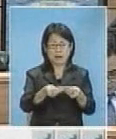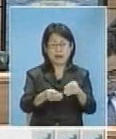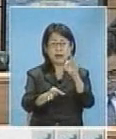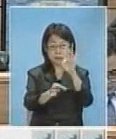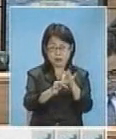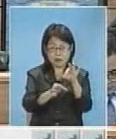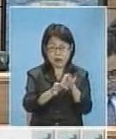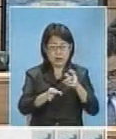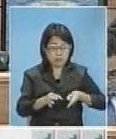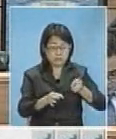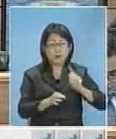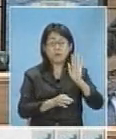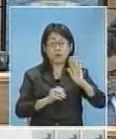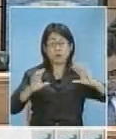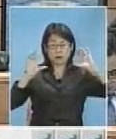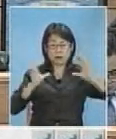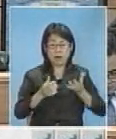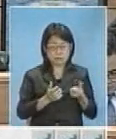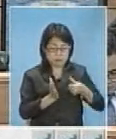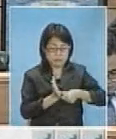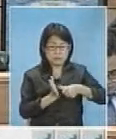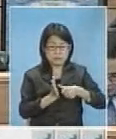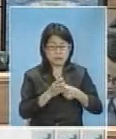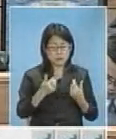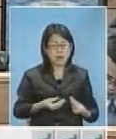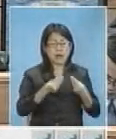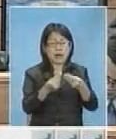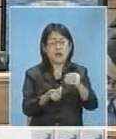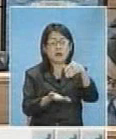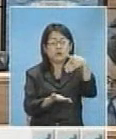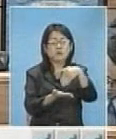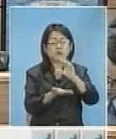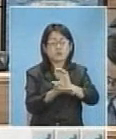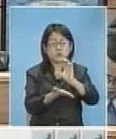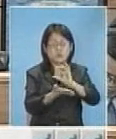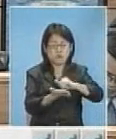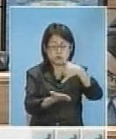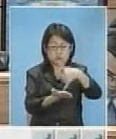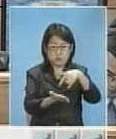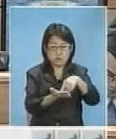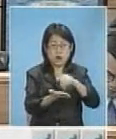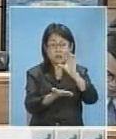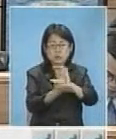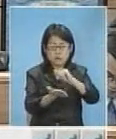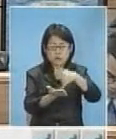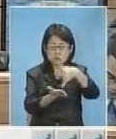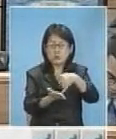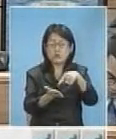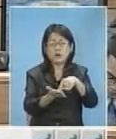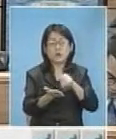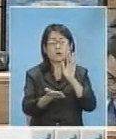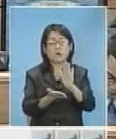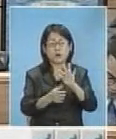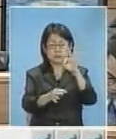ของรัฐไปเป็นภาระของกองทุนฟื้นฟูที่ดูแลโดยทางธนาคารแห่งประเทศไทยนั้นในหลักความ